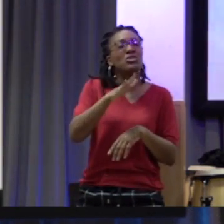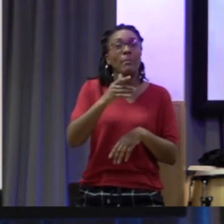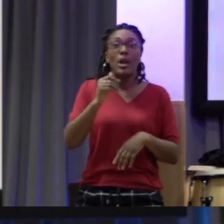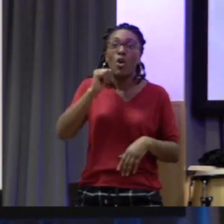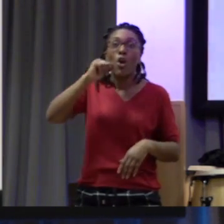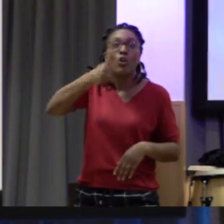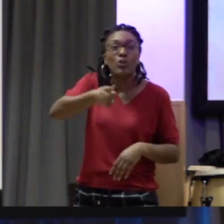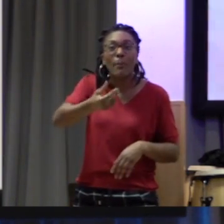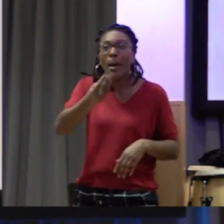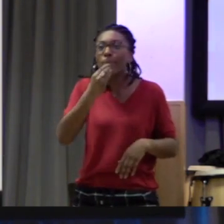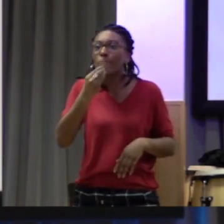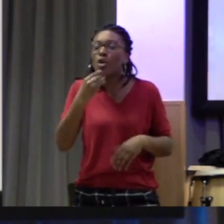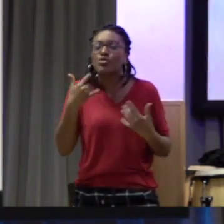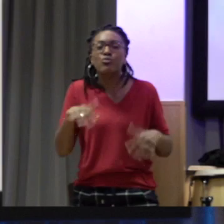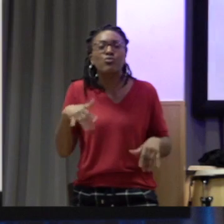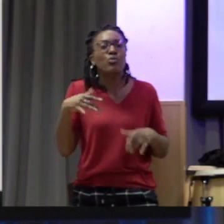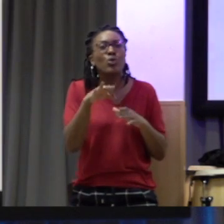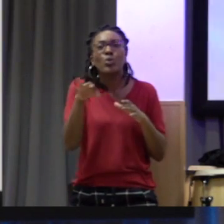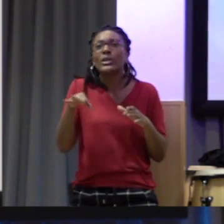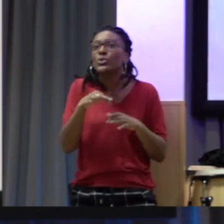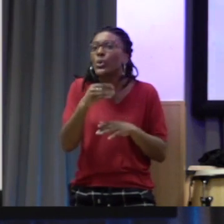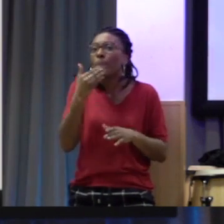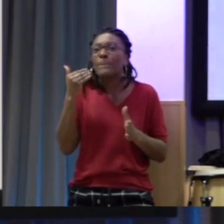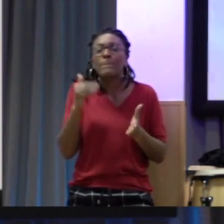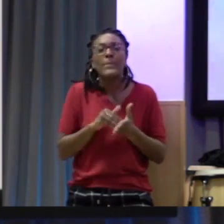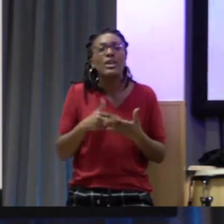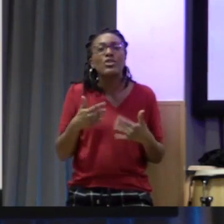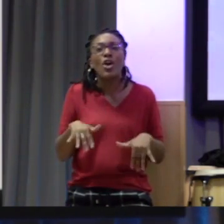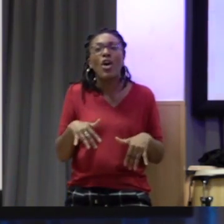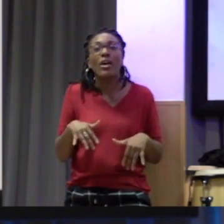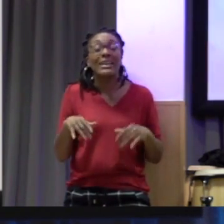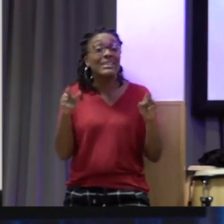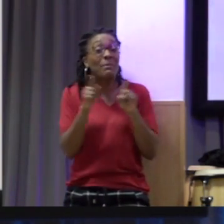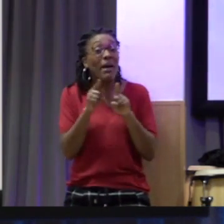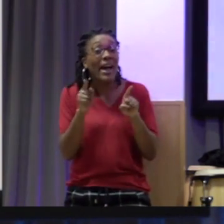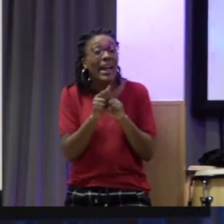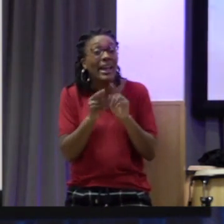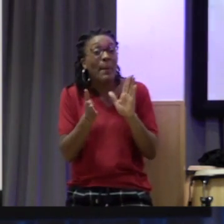On ressent que ça a meilleur goût que la veille. Et la parole de Dieu est ainsi.